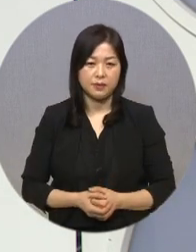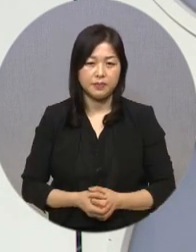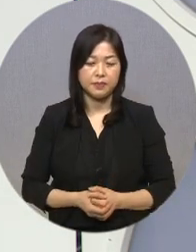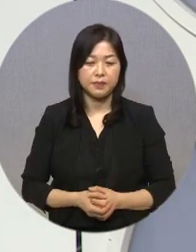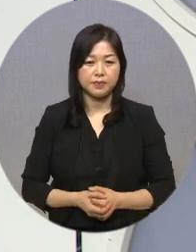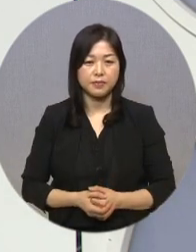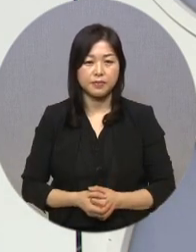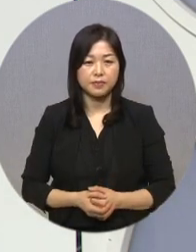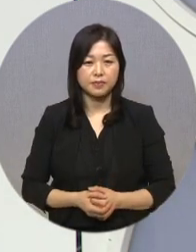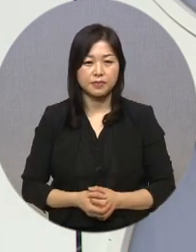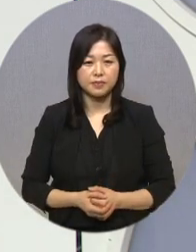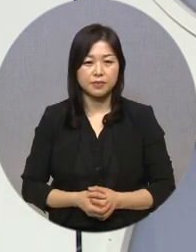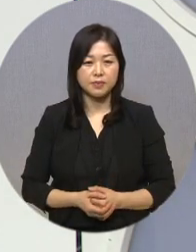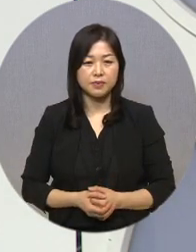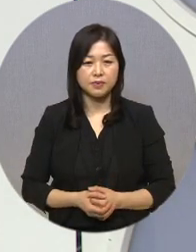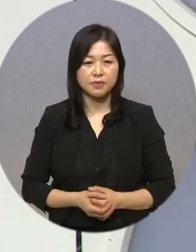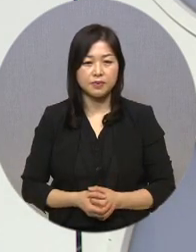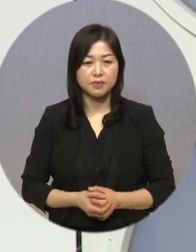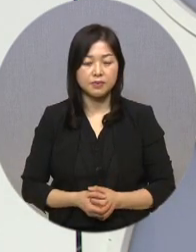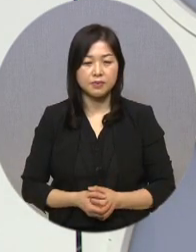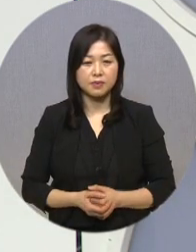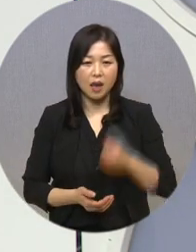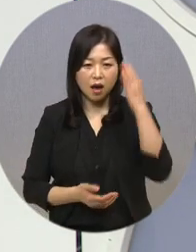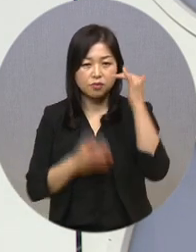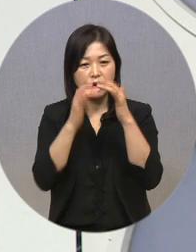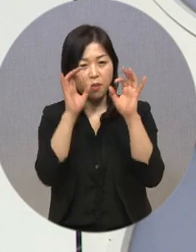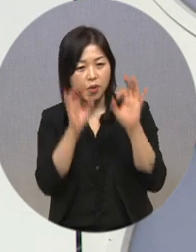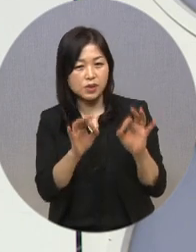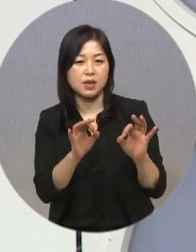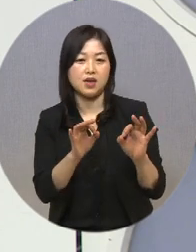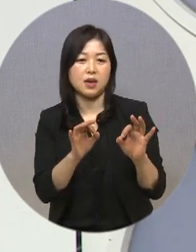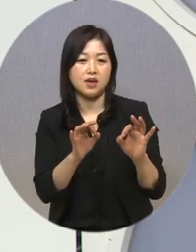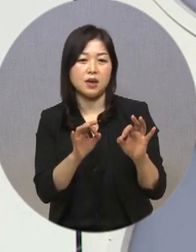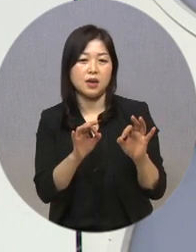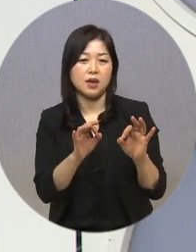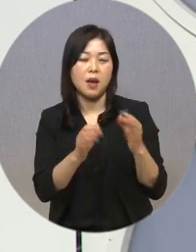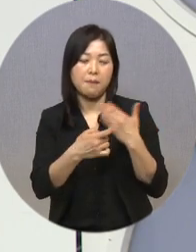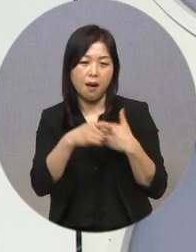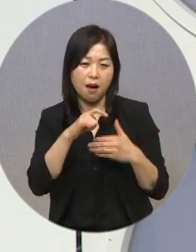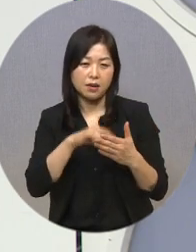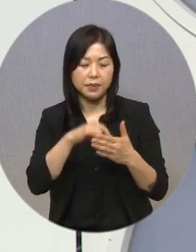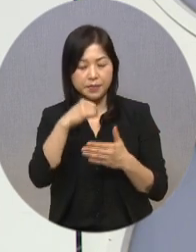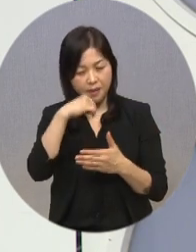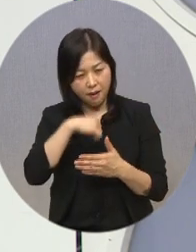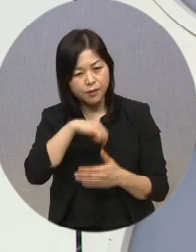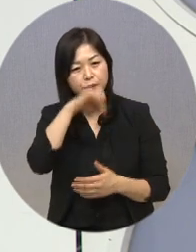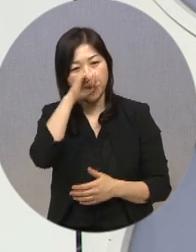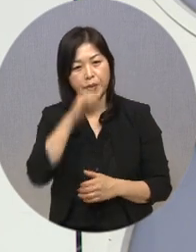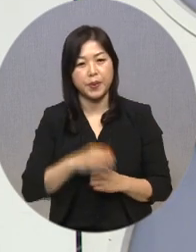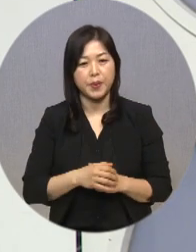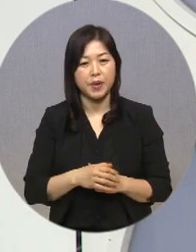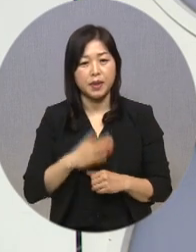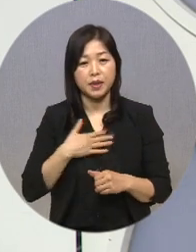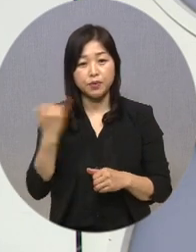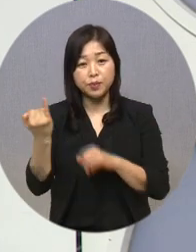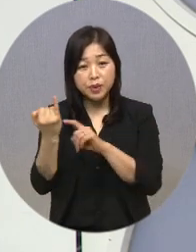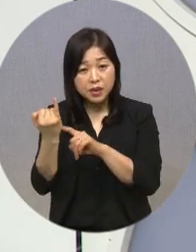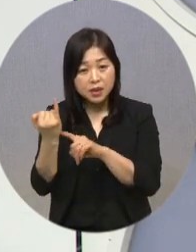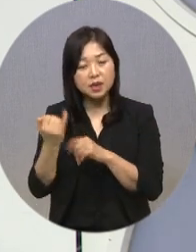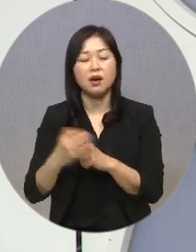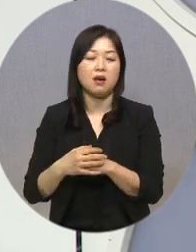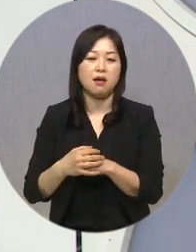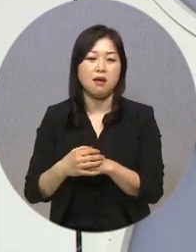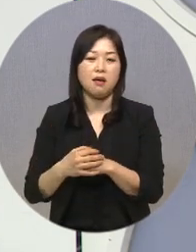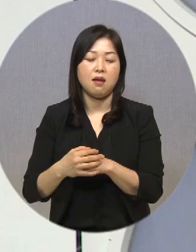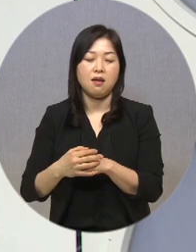그래서 야 한국 사람 보니까 또 착하고 우리는 우리처럼 다